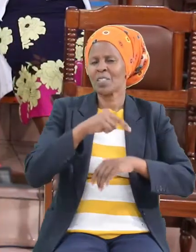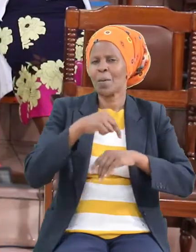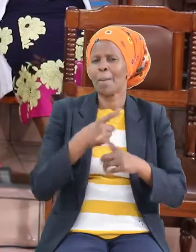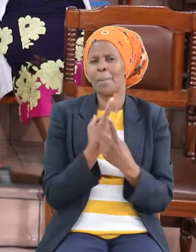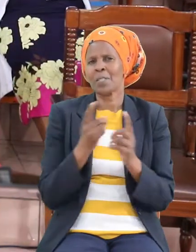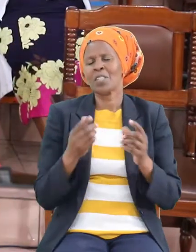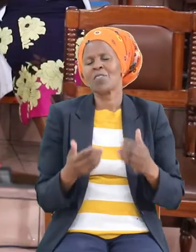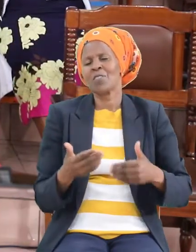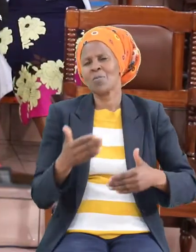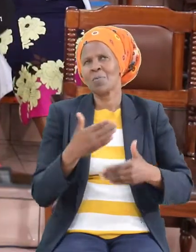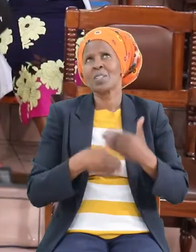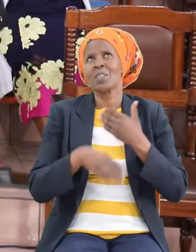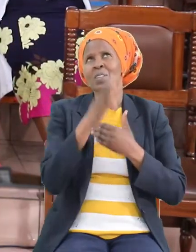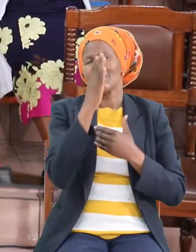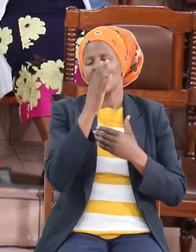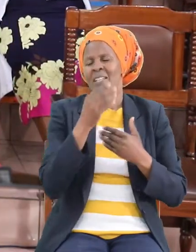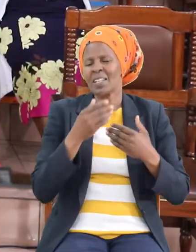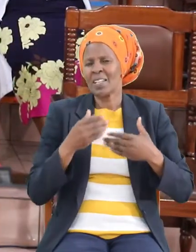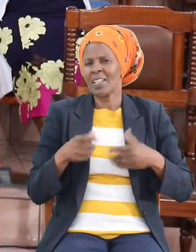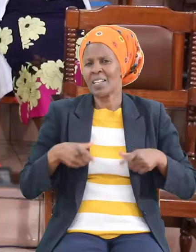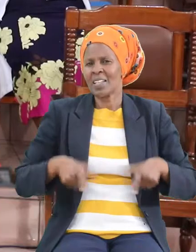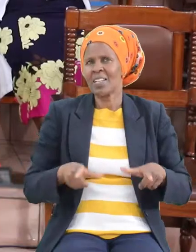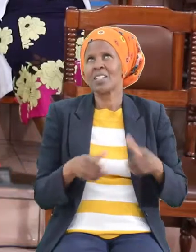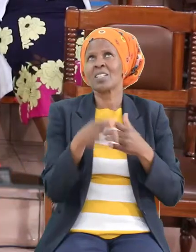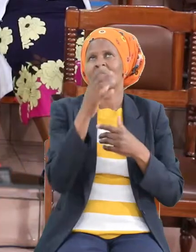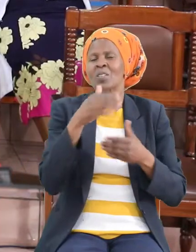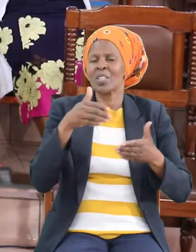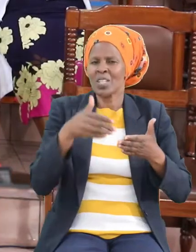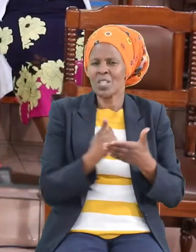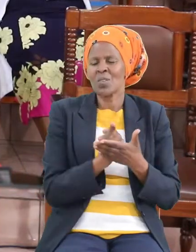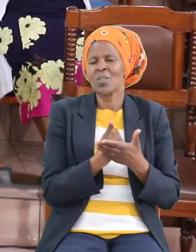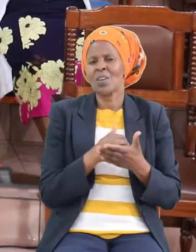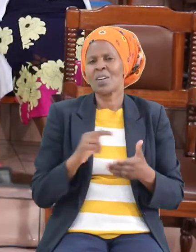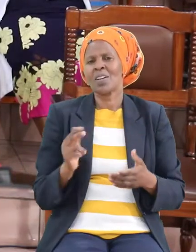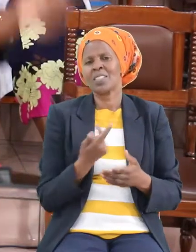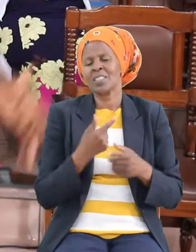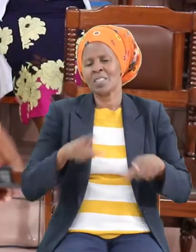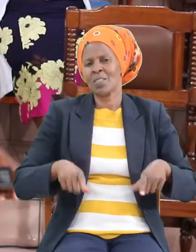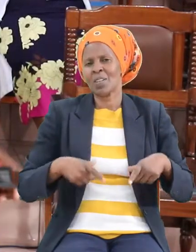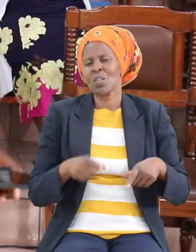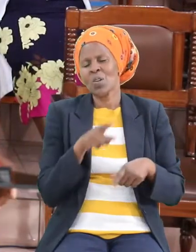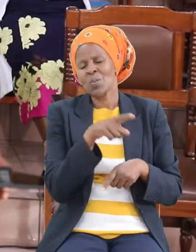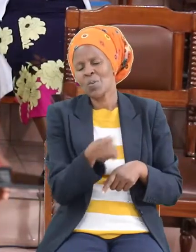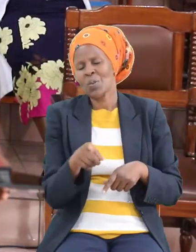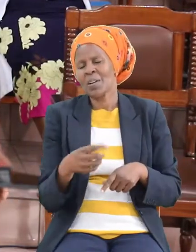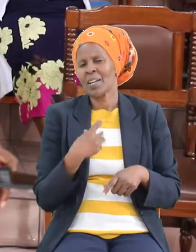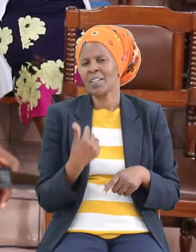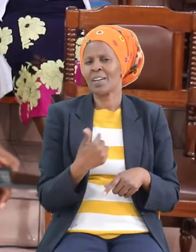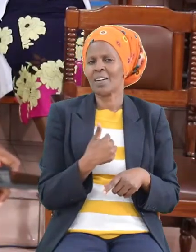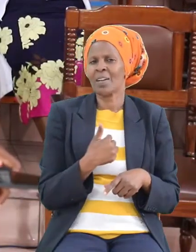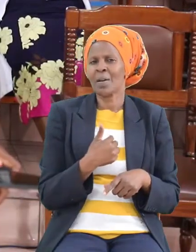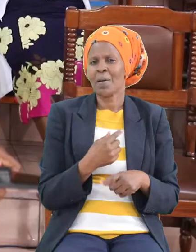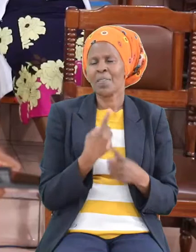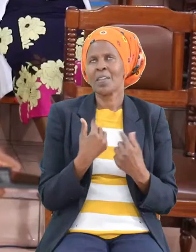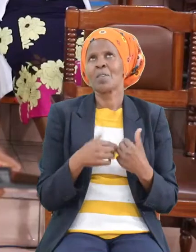tutamuleta Mungu na tumuruhusu yeye atufanye upya katika maisha yetu, wewe binafsi na mimi, basi